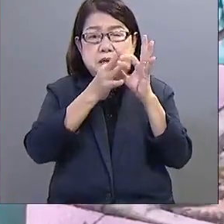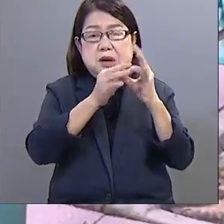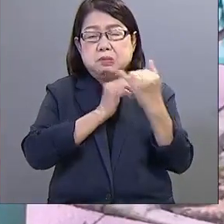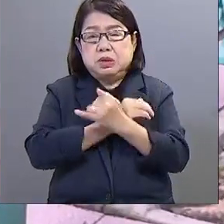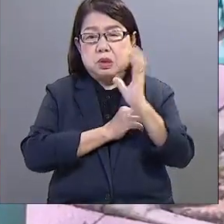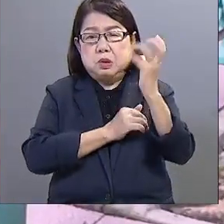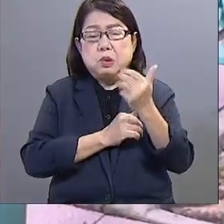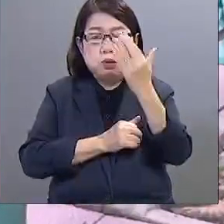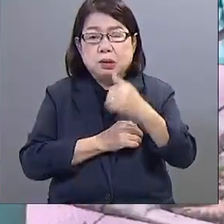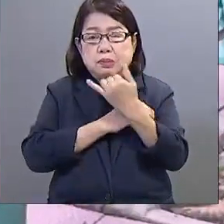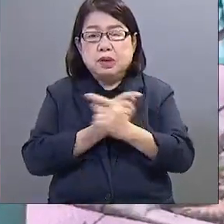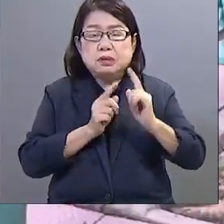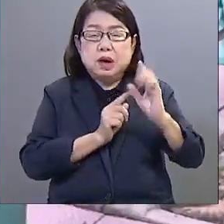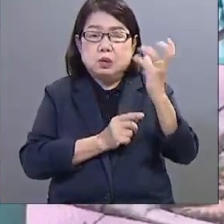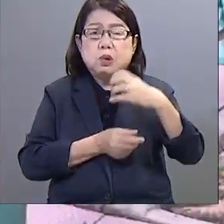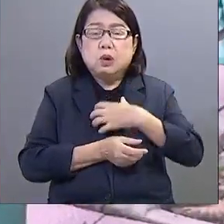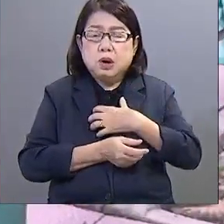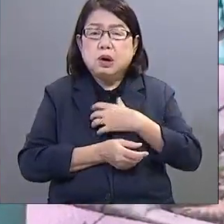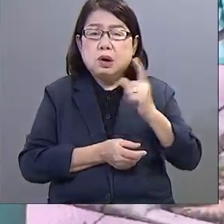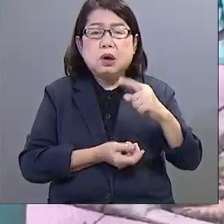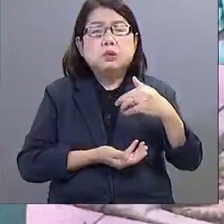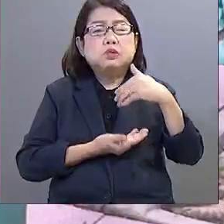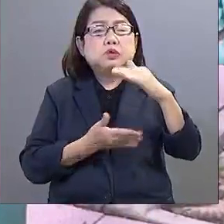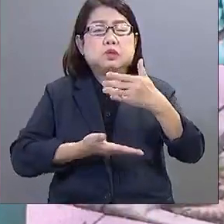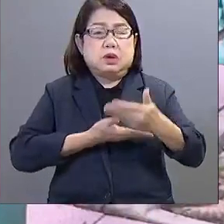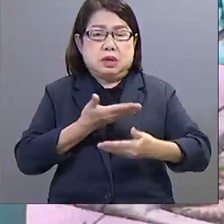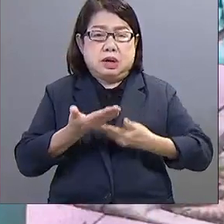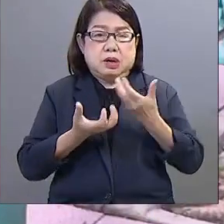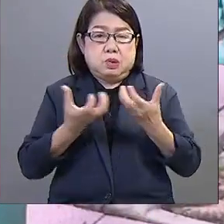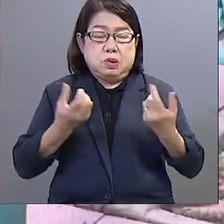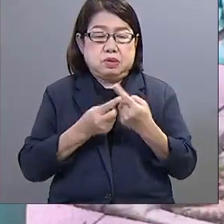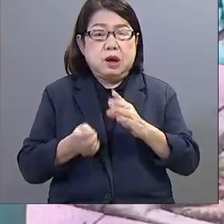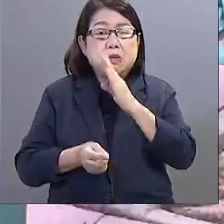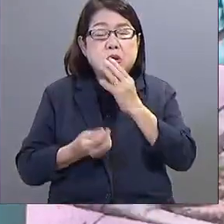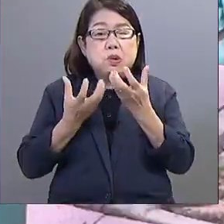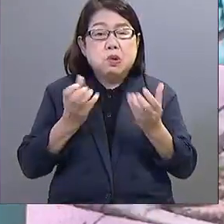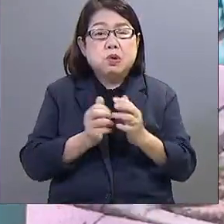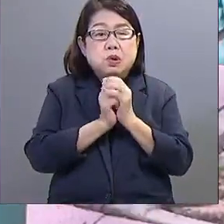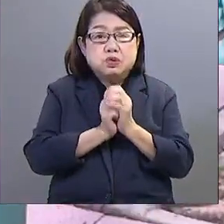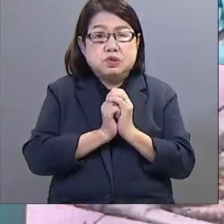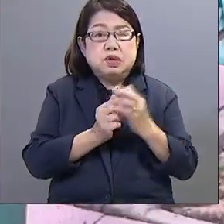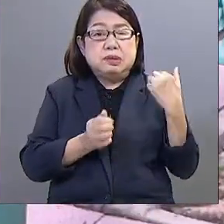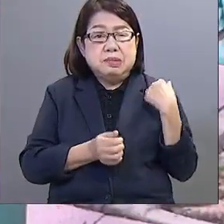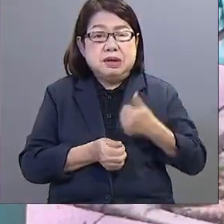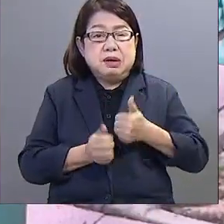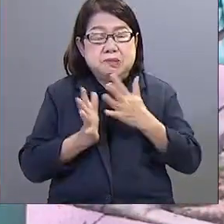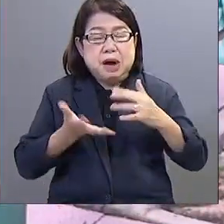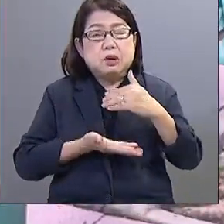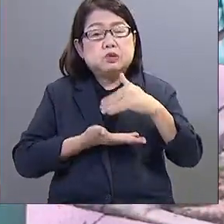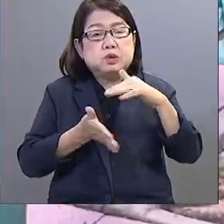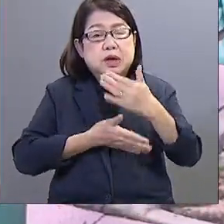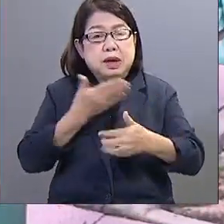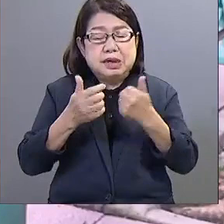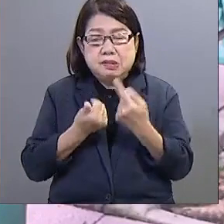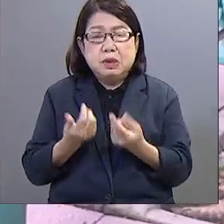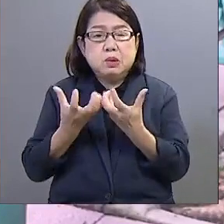ของหลายๆประเทศในโลกค่ะโดยเฉพาะเรื่องของการค้าถ้าหากว่าอุปสงค์ของจีนมีมากก็ขายของดีนะคะแต่ว่าตอนนี้อุปสงค์หดตัวค่ะขาย